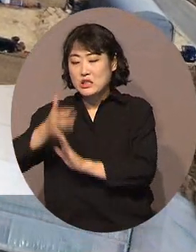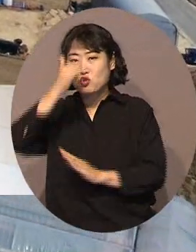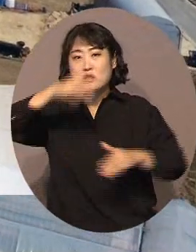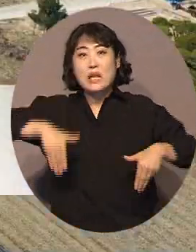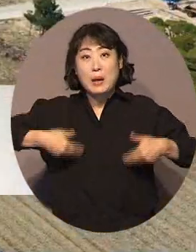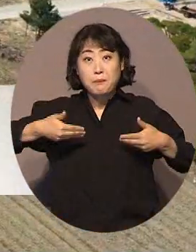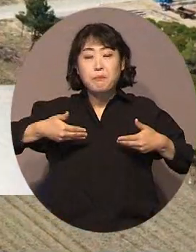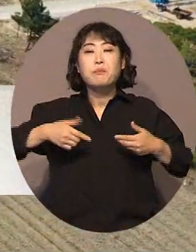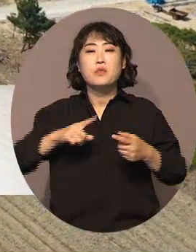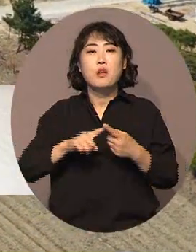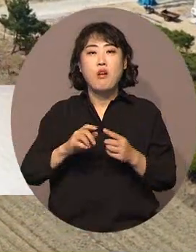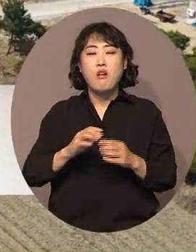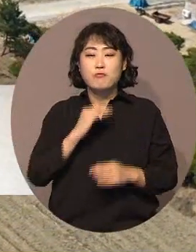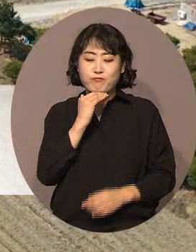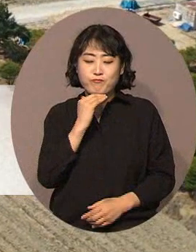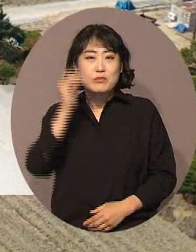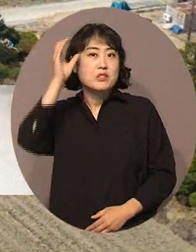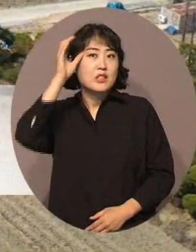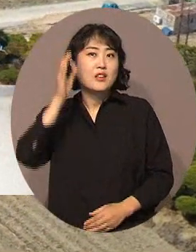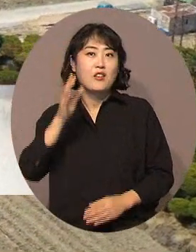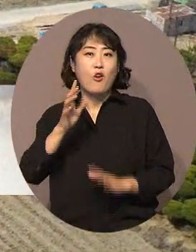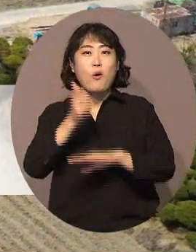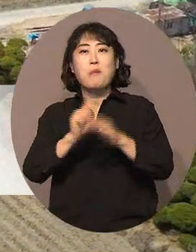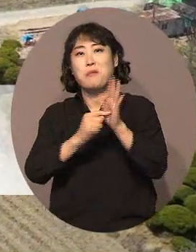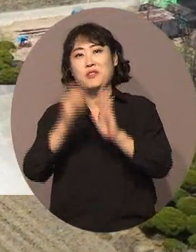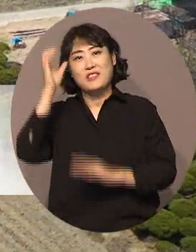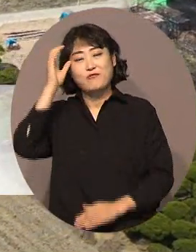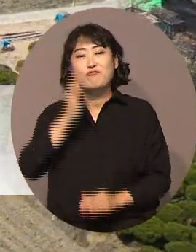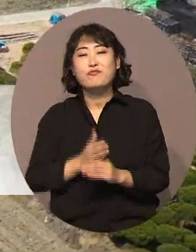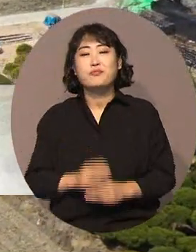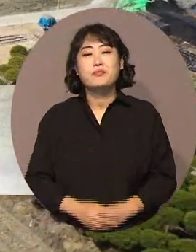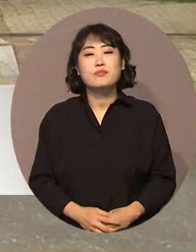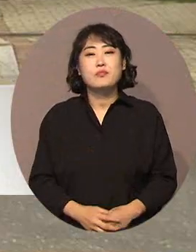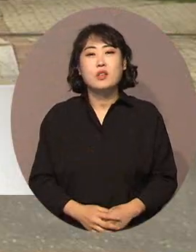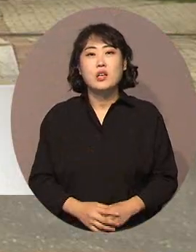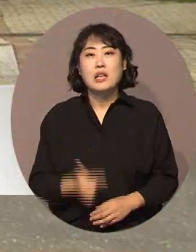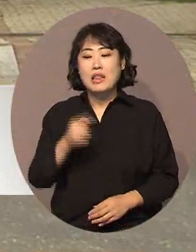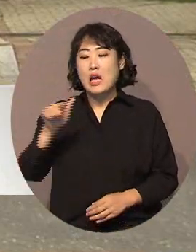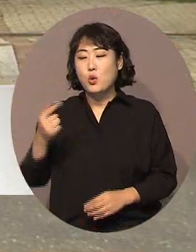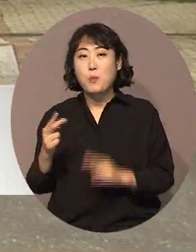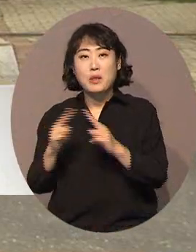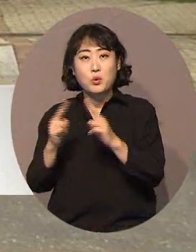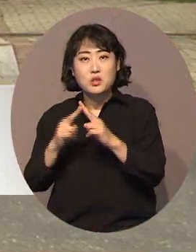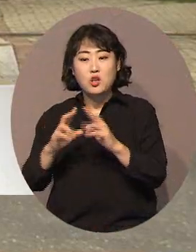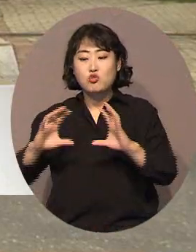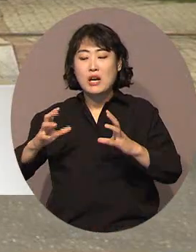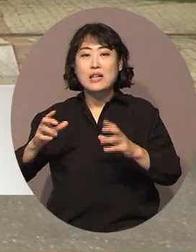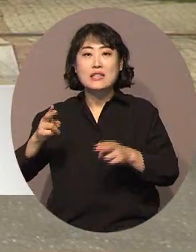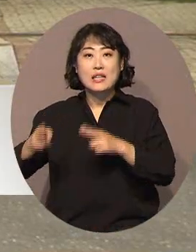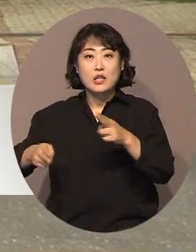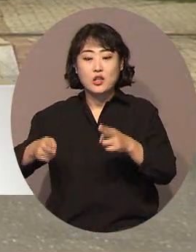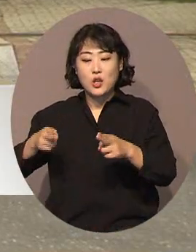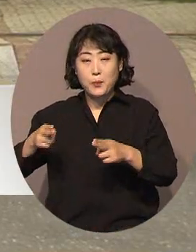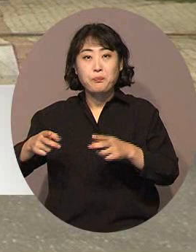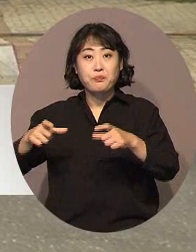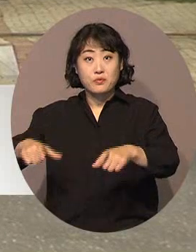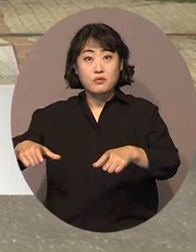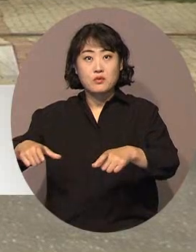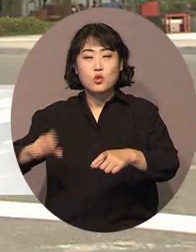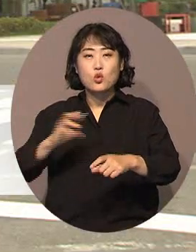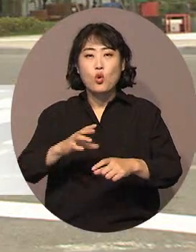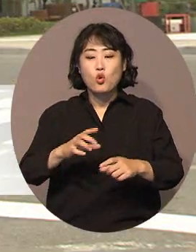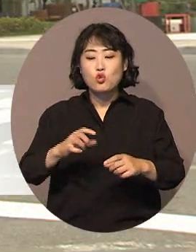충남도가 결과를 주목하고 있습니다 대전시는 나노반도체 국가산업단지 후보지와 대덕연구개발특구를